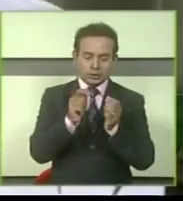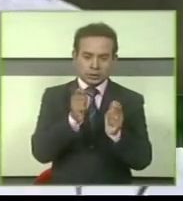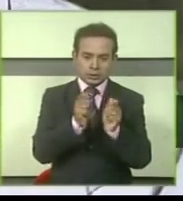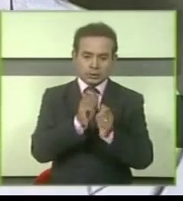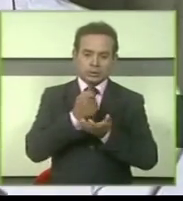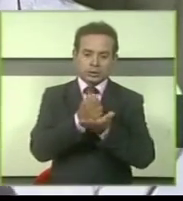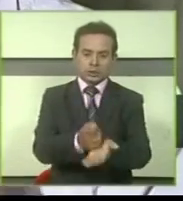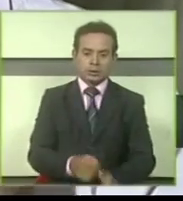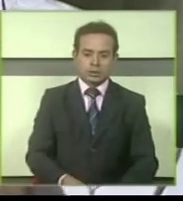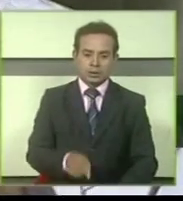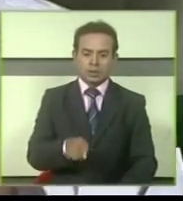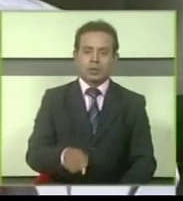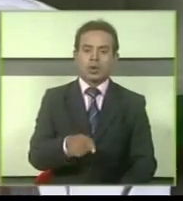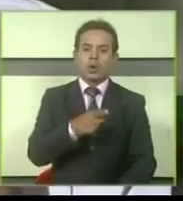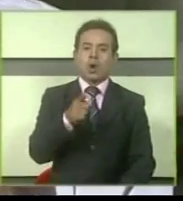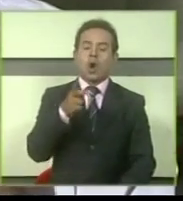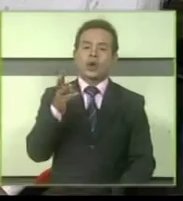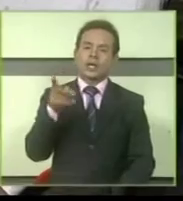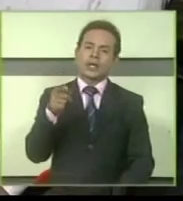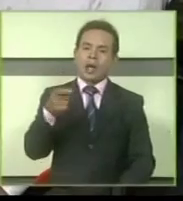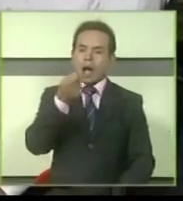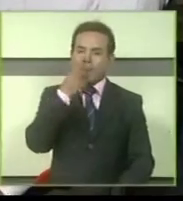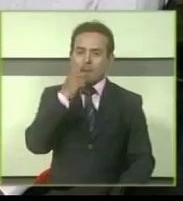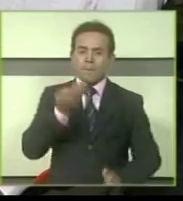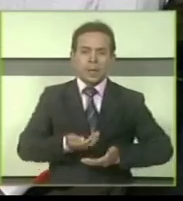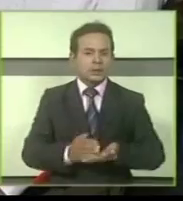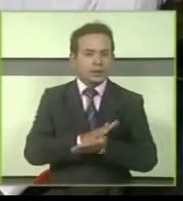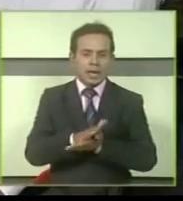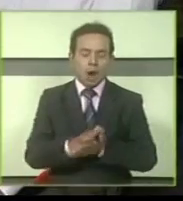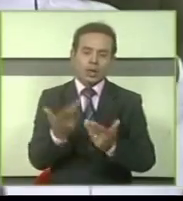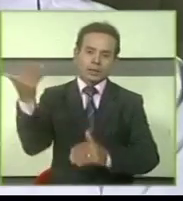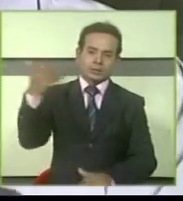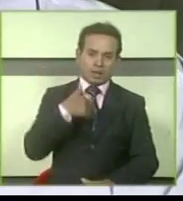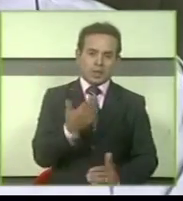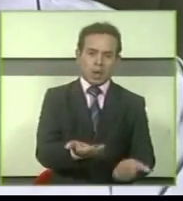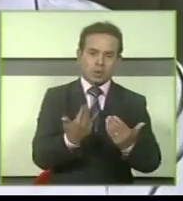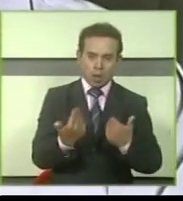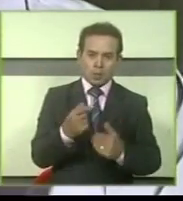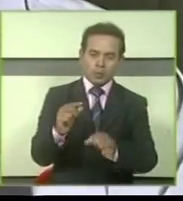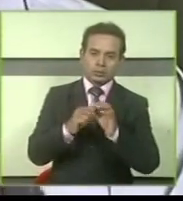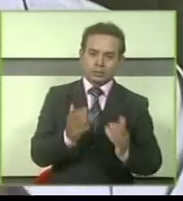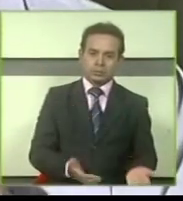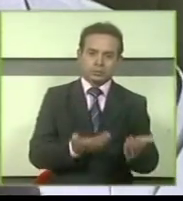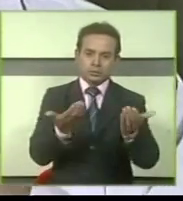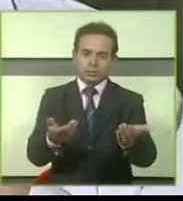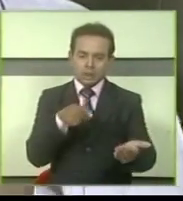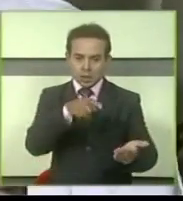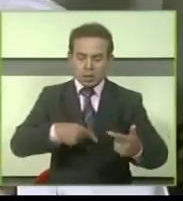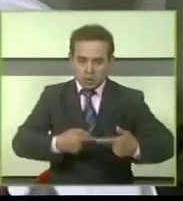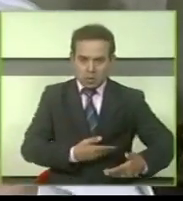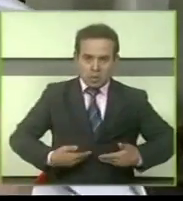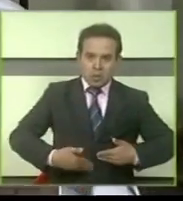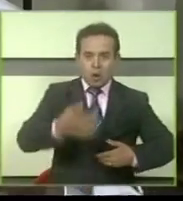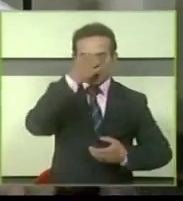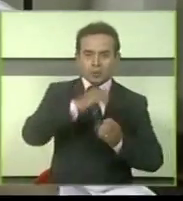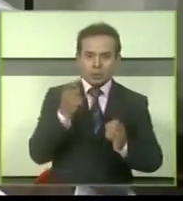আসল কনসিকোয়েন্সেসটা দেখে কেউ তাকে নিতে চায়নি। এখন বরঞ্চ কেউ নিতে গেলেই আমাদের সবাই মানা করে যে না, আমাদের মধ্যে